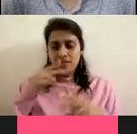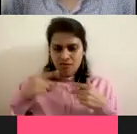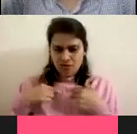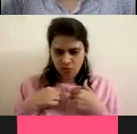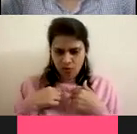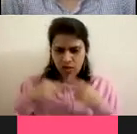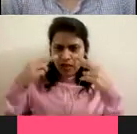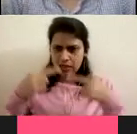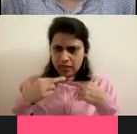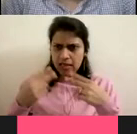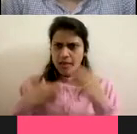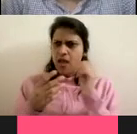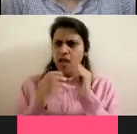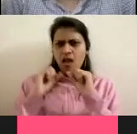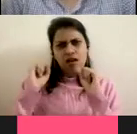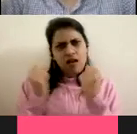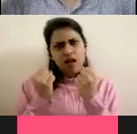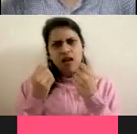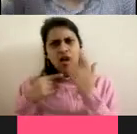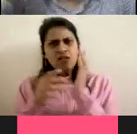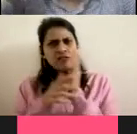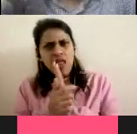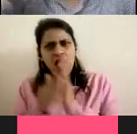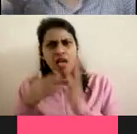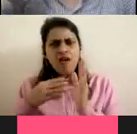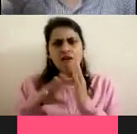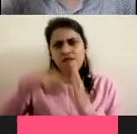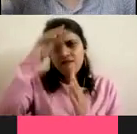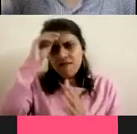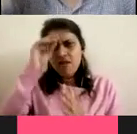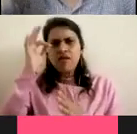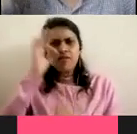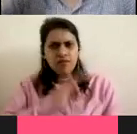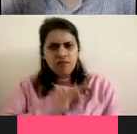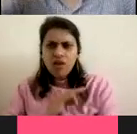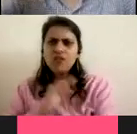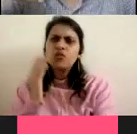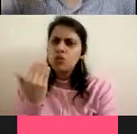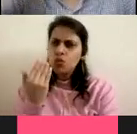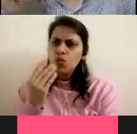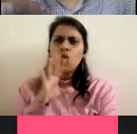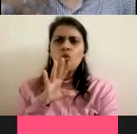कर से मैं कंपनी को और कंट्रीब्यूट कर सकता हूँ, और मुझे और बेनिफिट, मुझे भी अपना